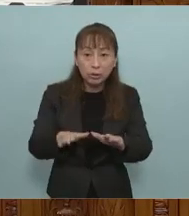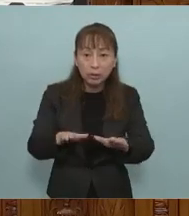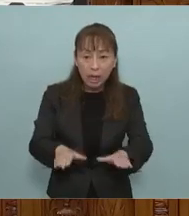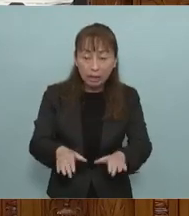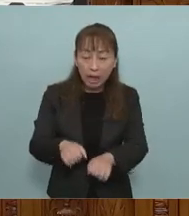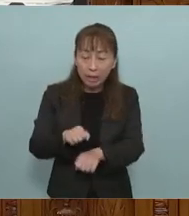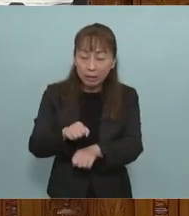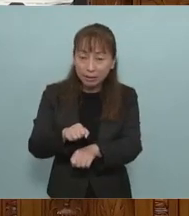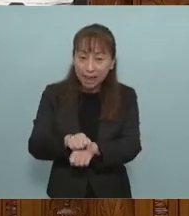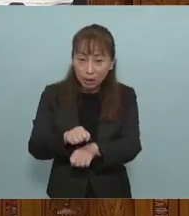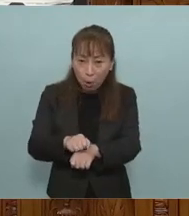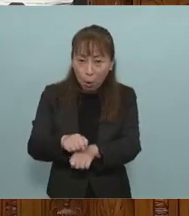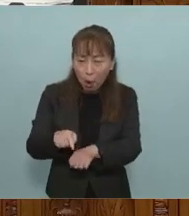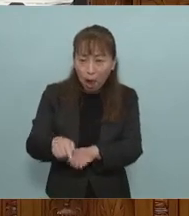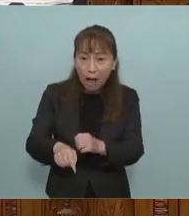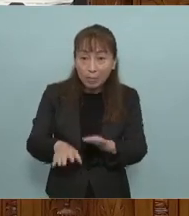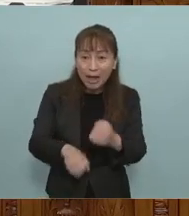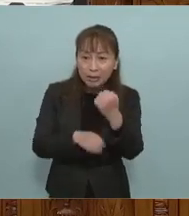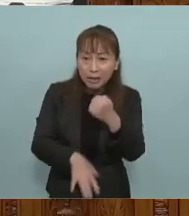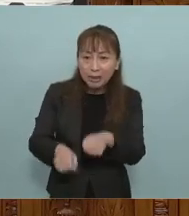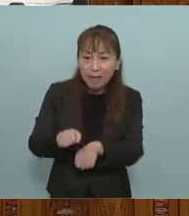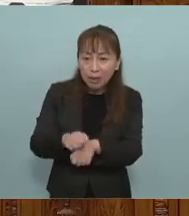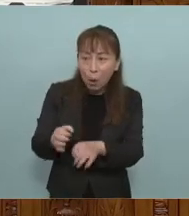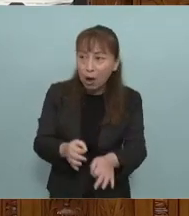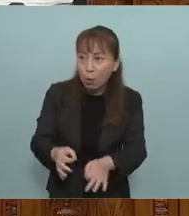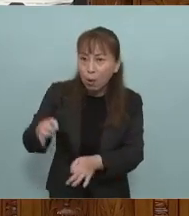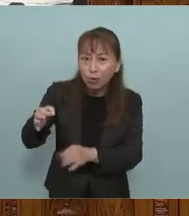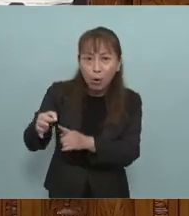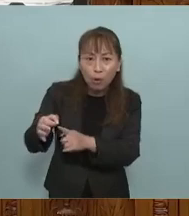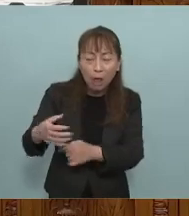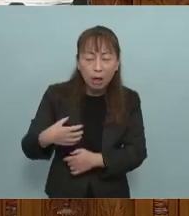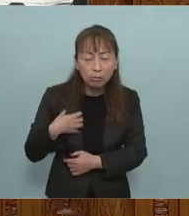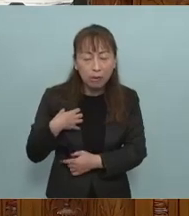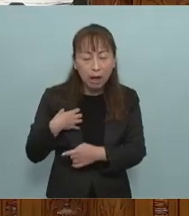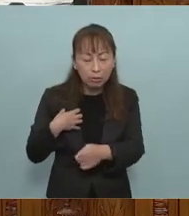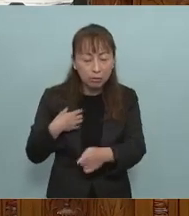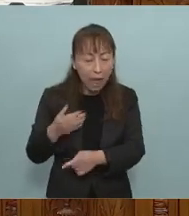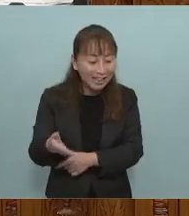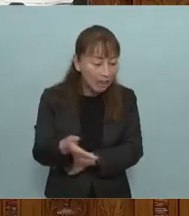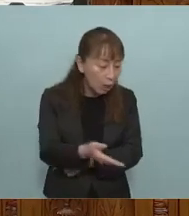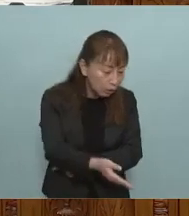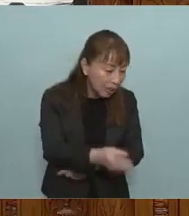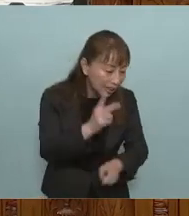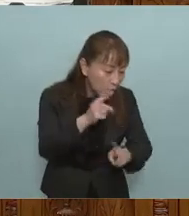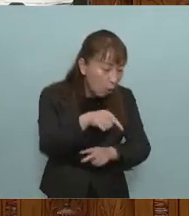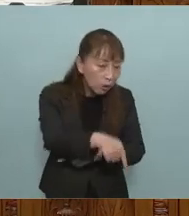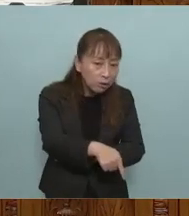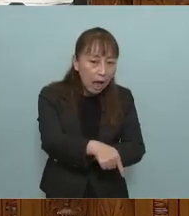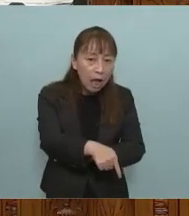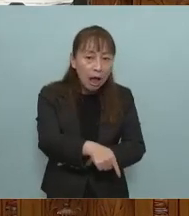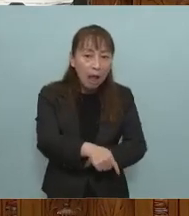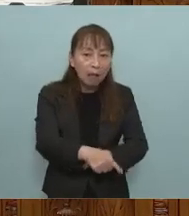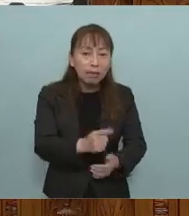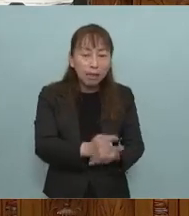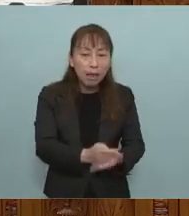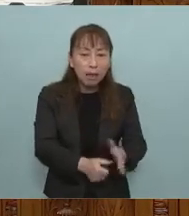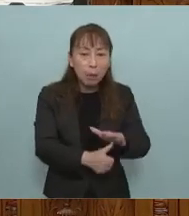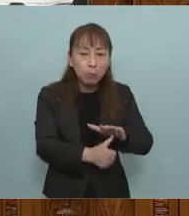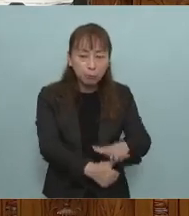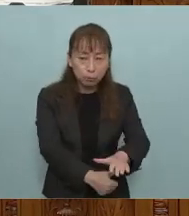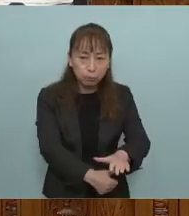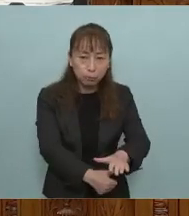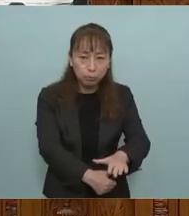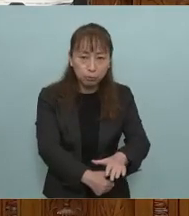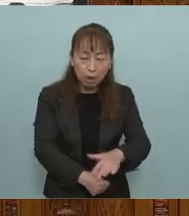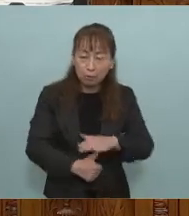材料等の高騰に伴う負担が下請け事業者のみにしわ寄せされることはあっては